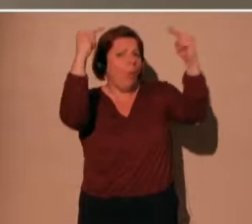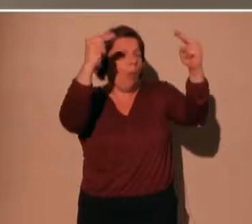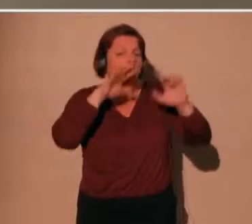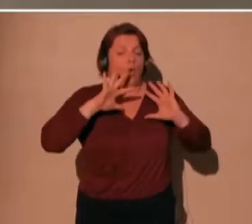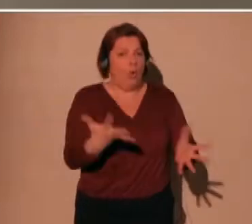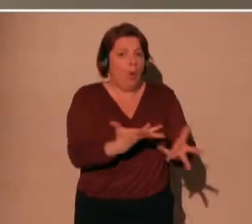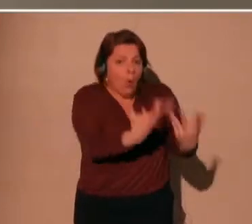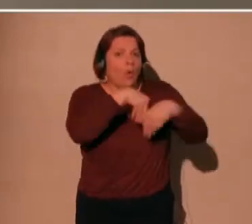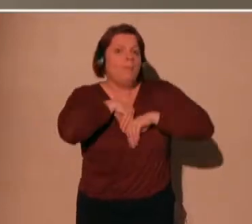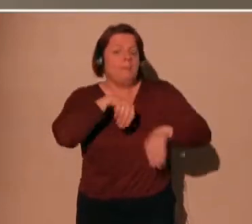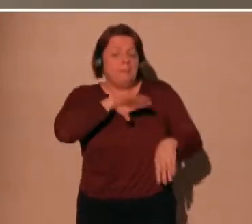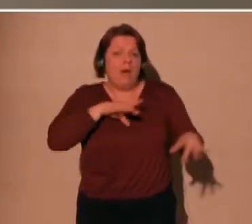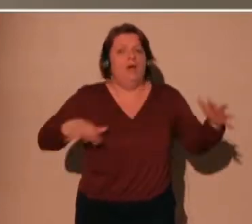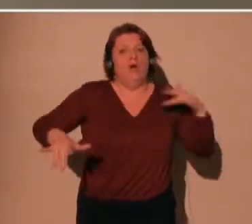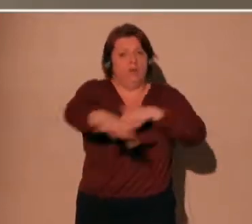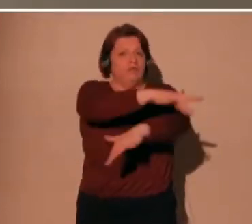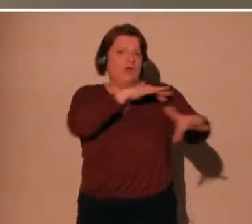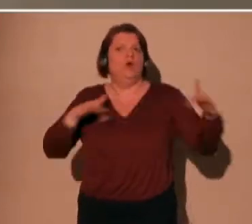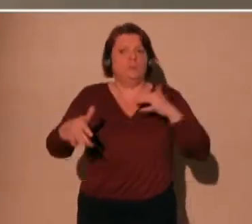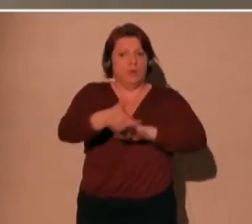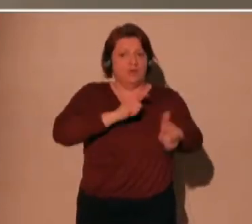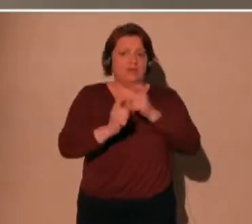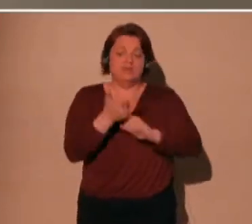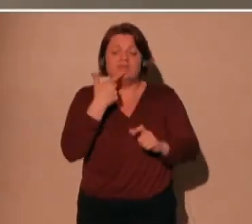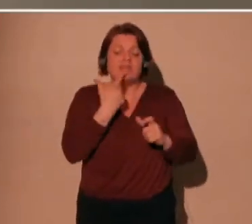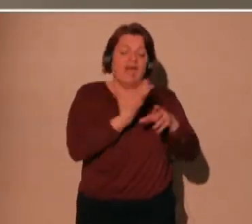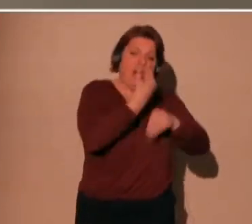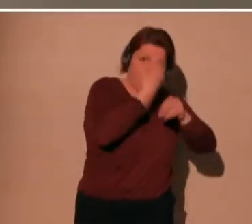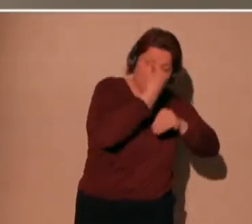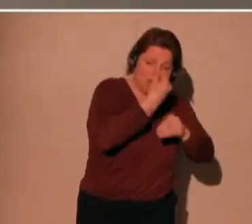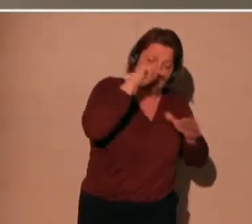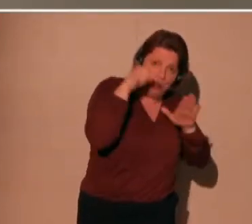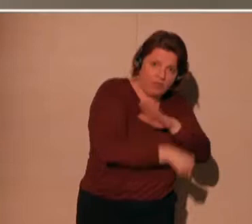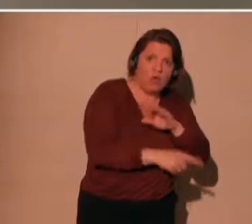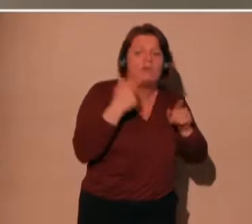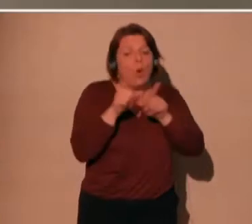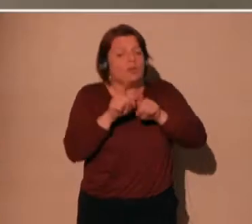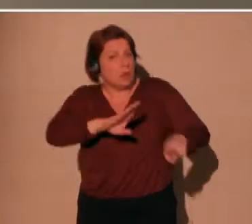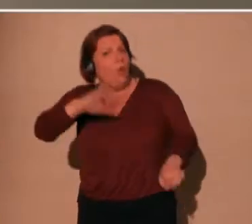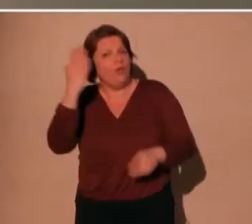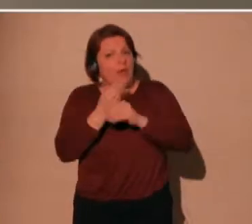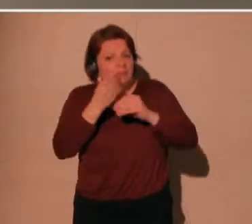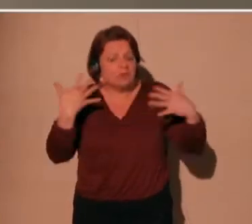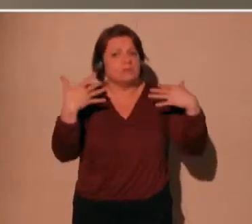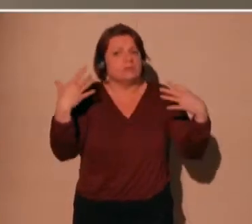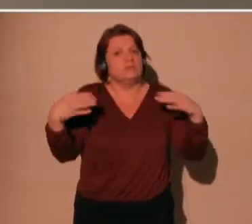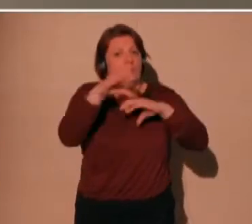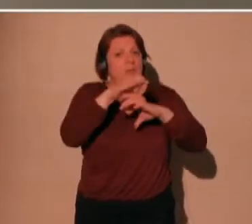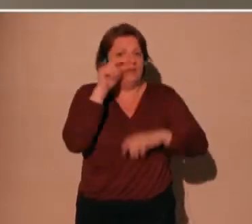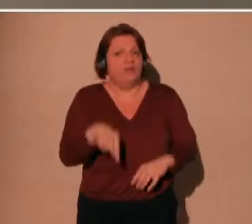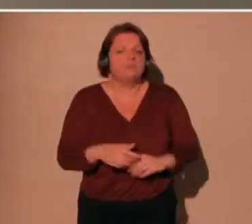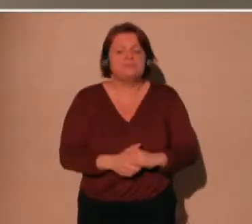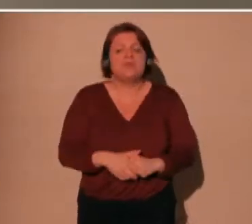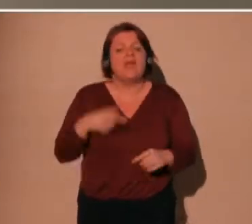Donc il faut combiner différents types d'apprentissage, apprentissage profond et d'autres également. Et pour conclure, j'aimerais